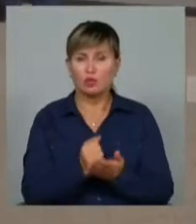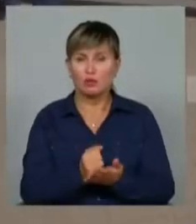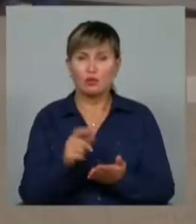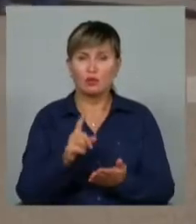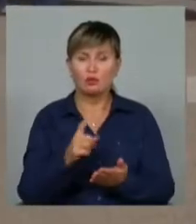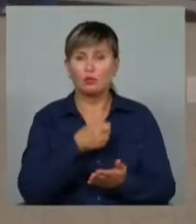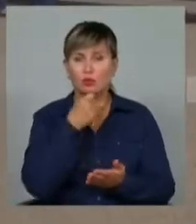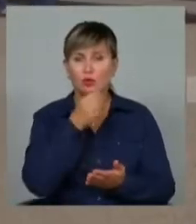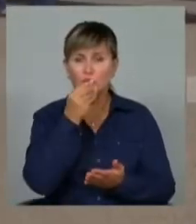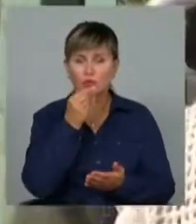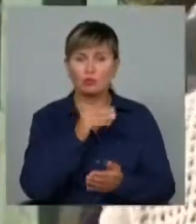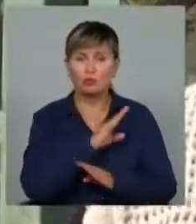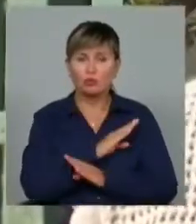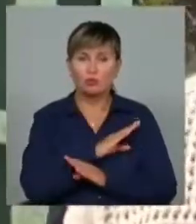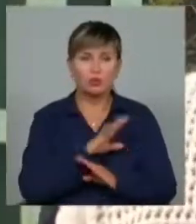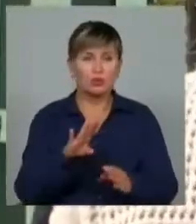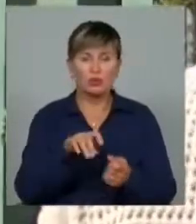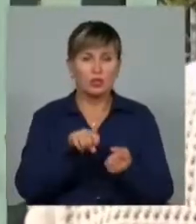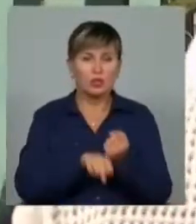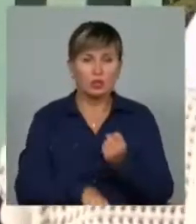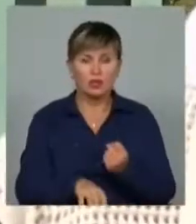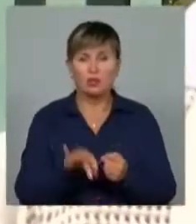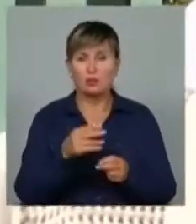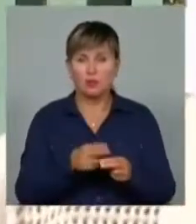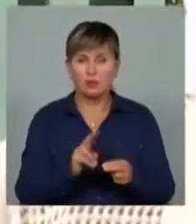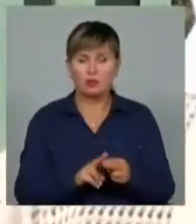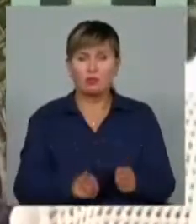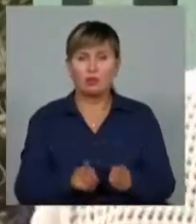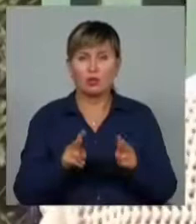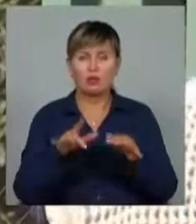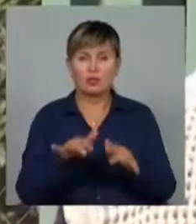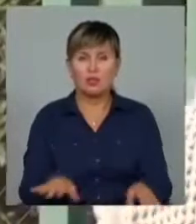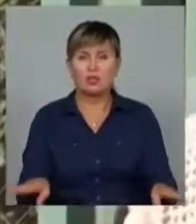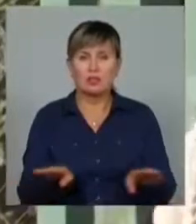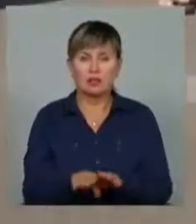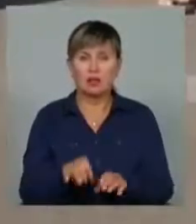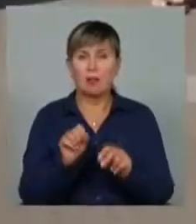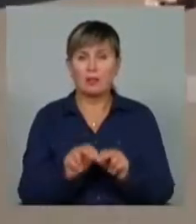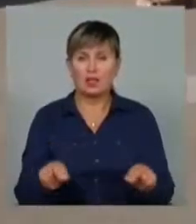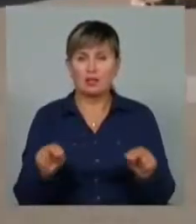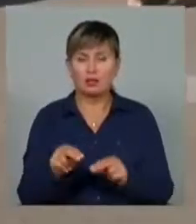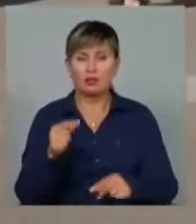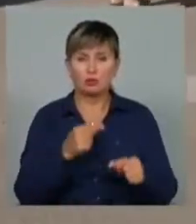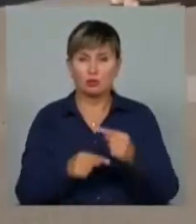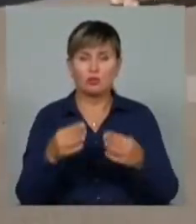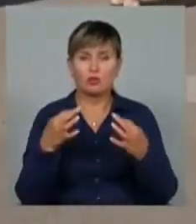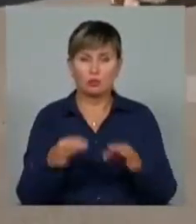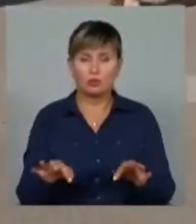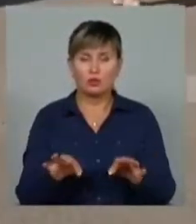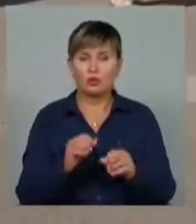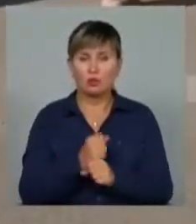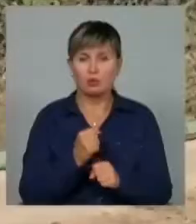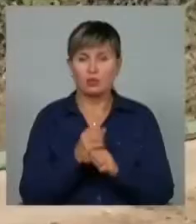что пожилой мужчина умер ненасильственной смертью, поэтому уголовное дело закрыли, а преподавателя снова допустили к работе с